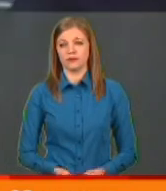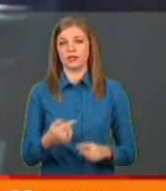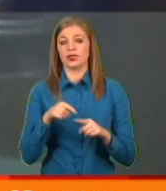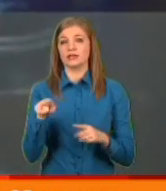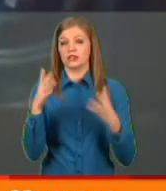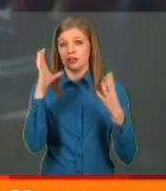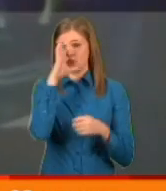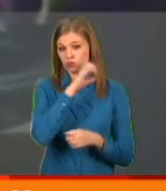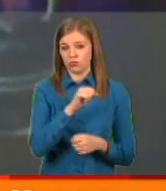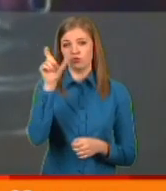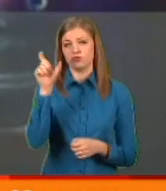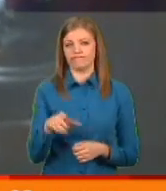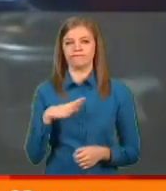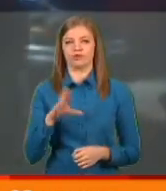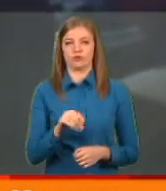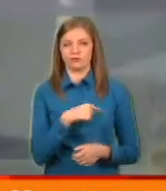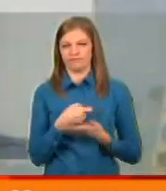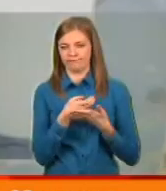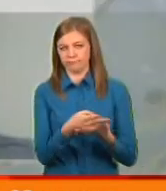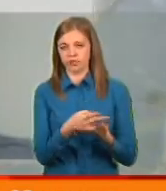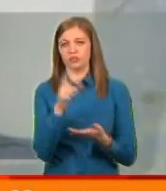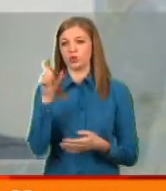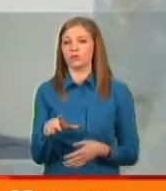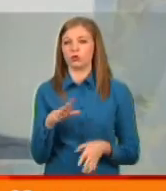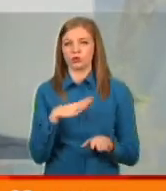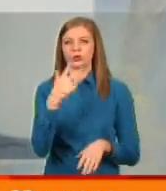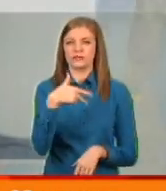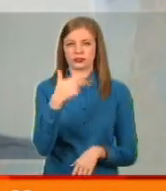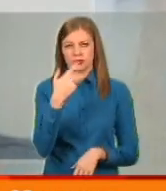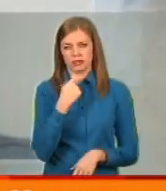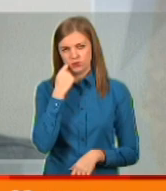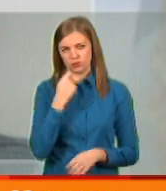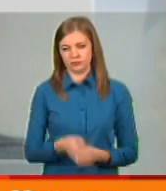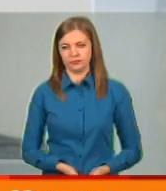Тієї самої ночі В'ячеслав помер у лікарні. Йому було 33 роки.